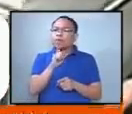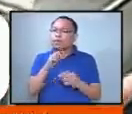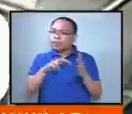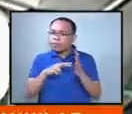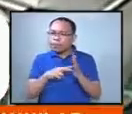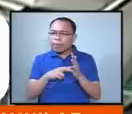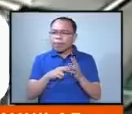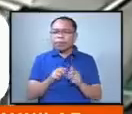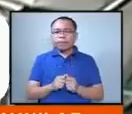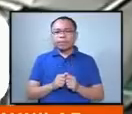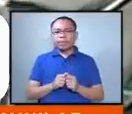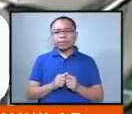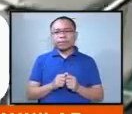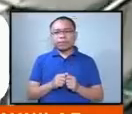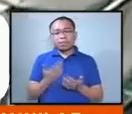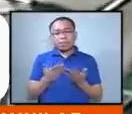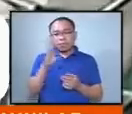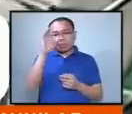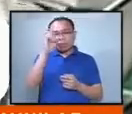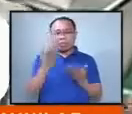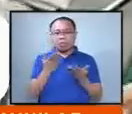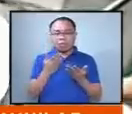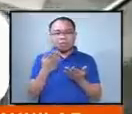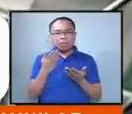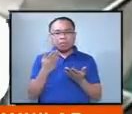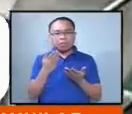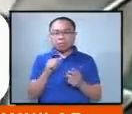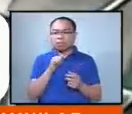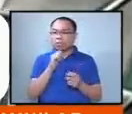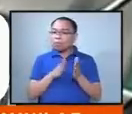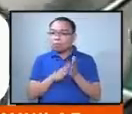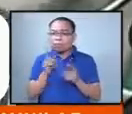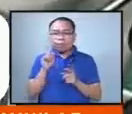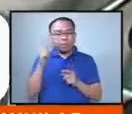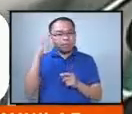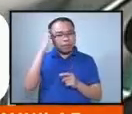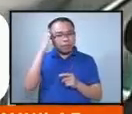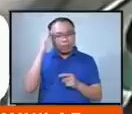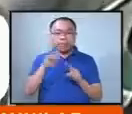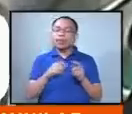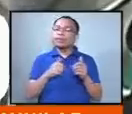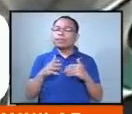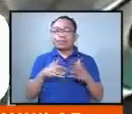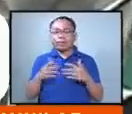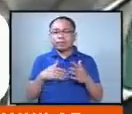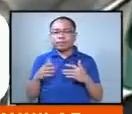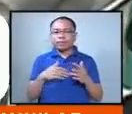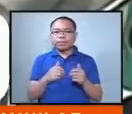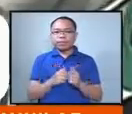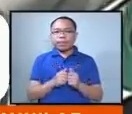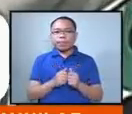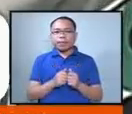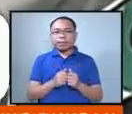And I guess I can be excused for not knowing, no? Because, okay. But anyway,